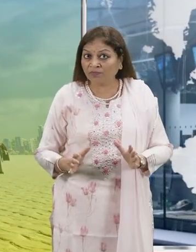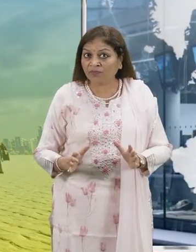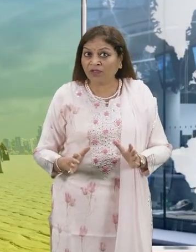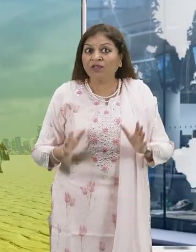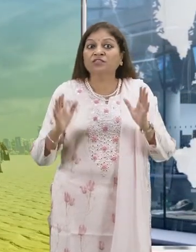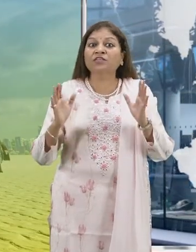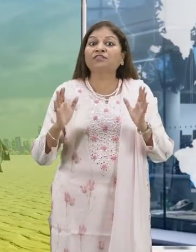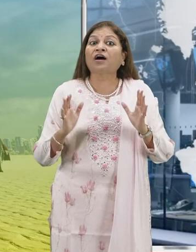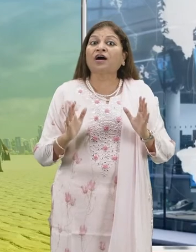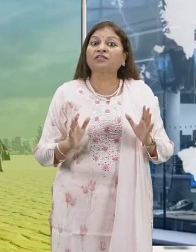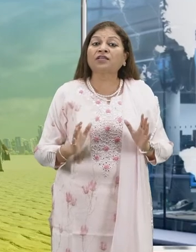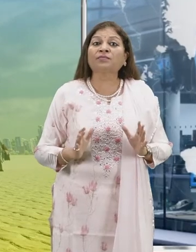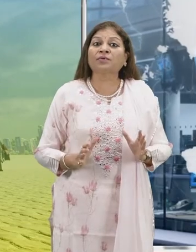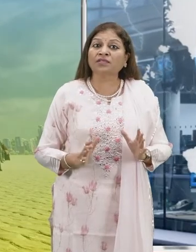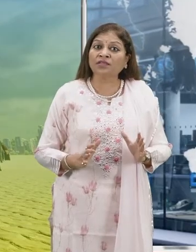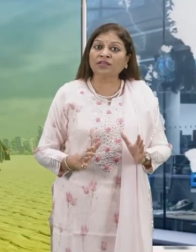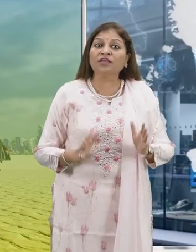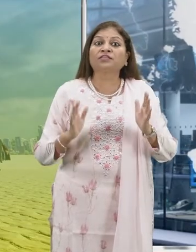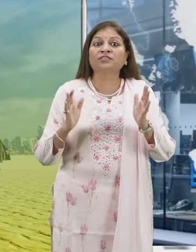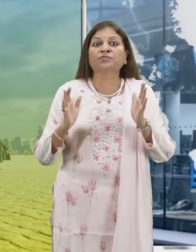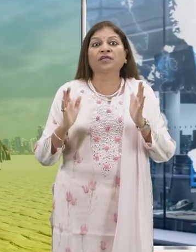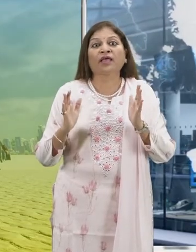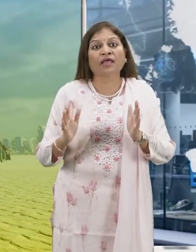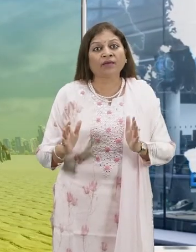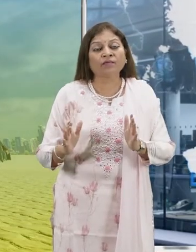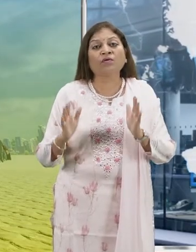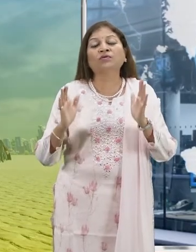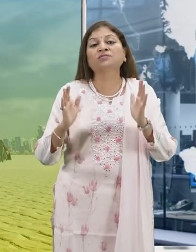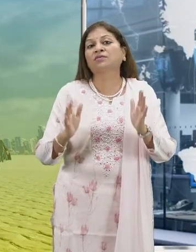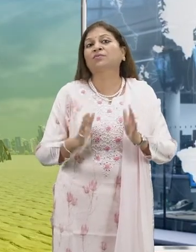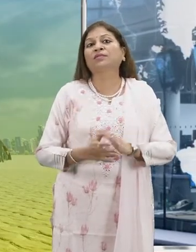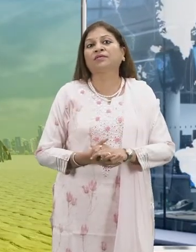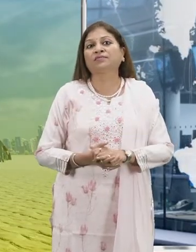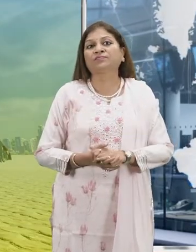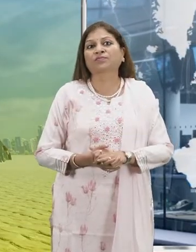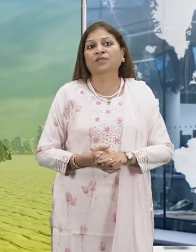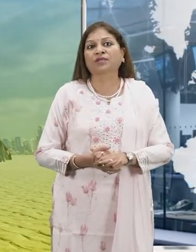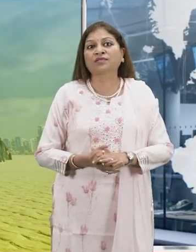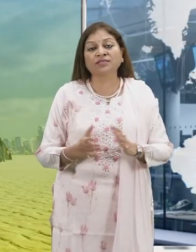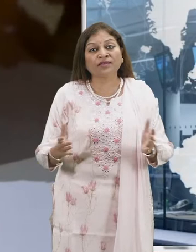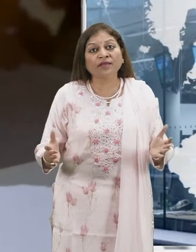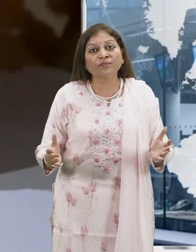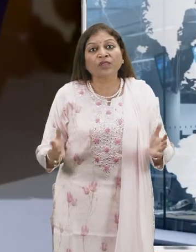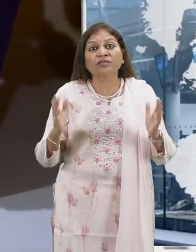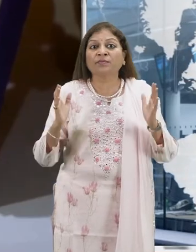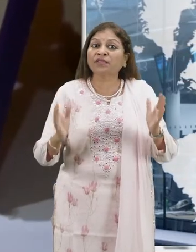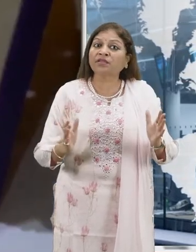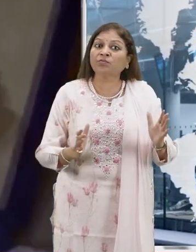स्थिति में सिर्फ आर्थिक मदद ही सबसे अहम और जरूरी थी।